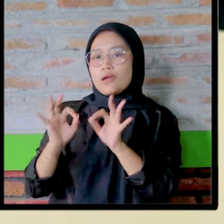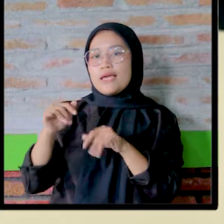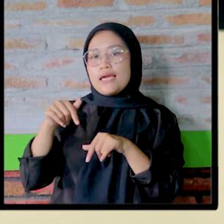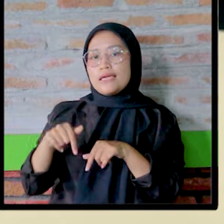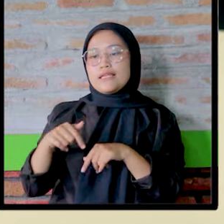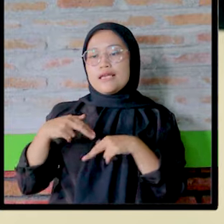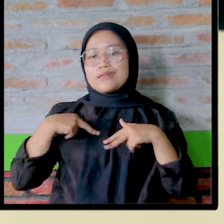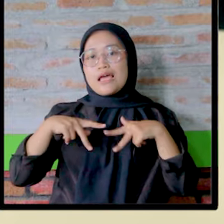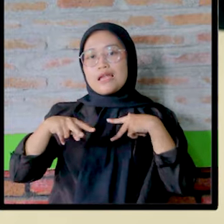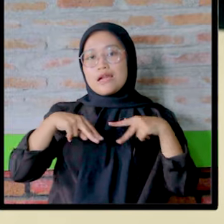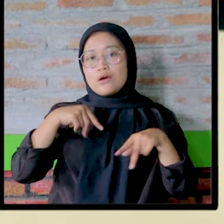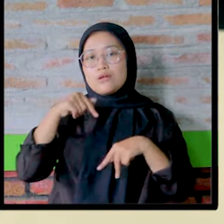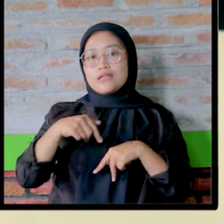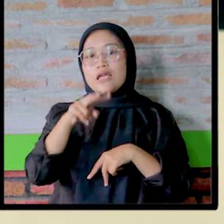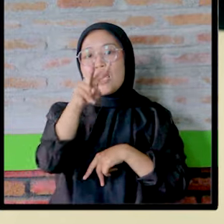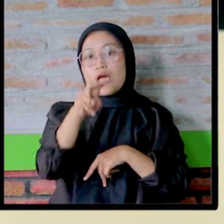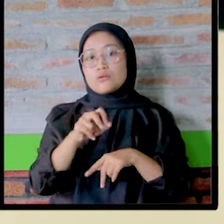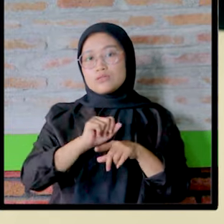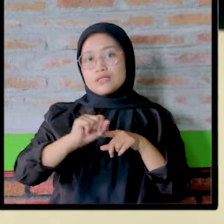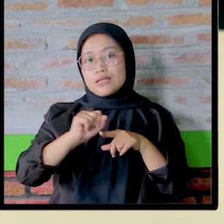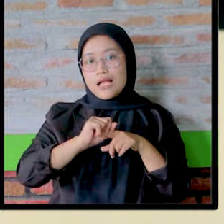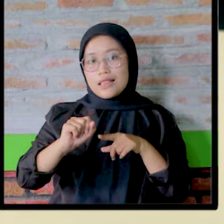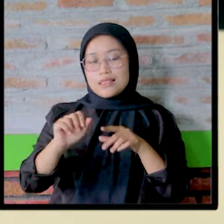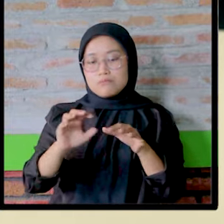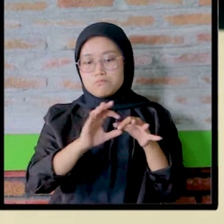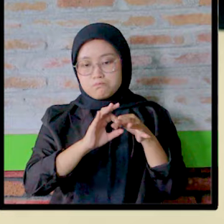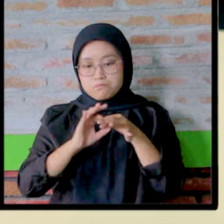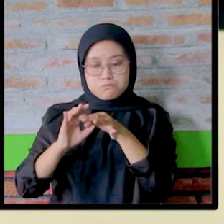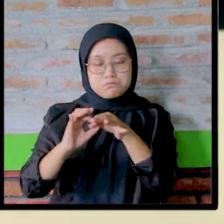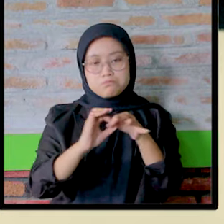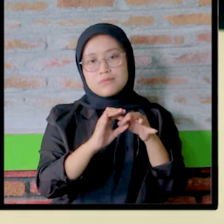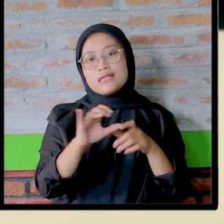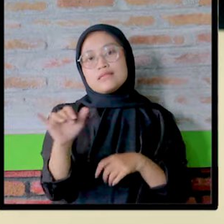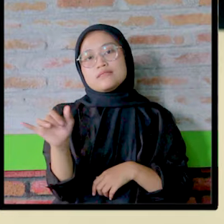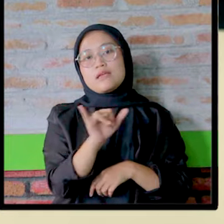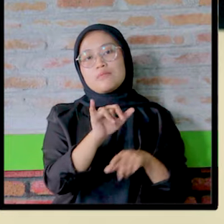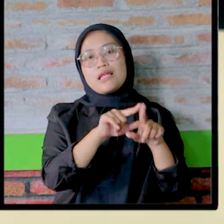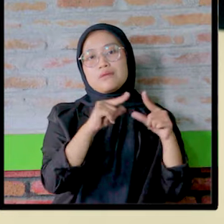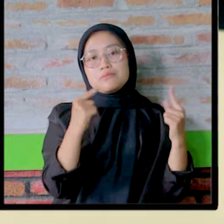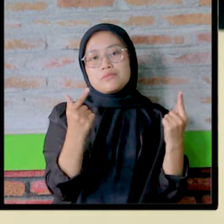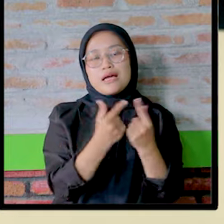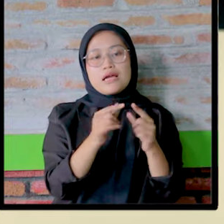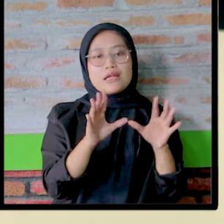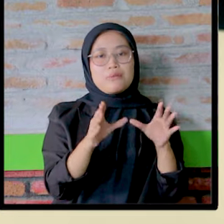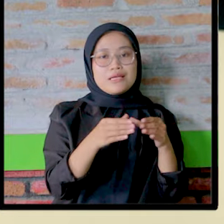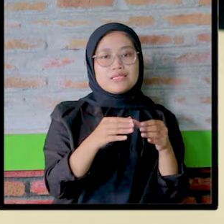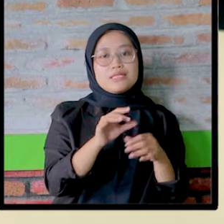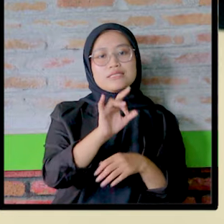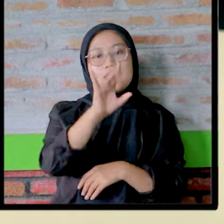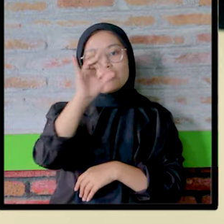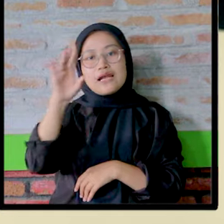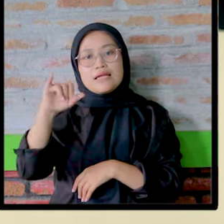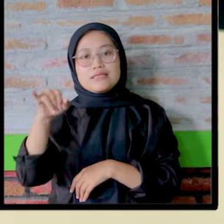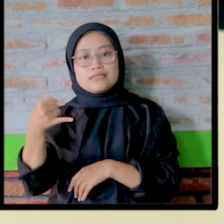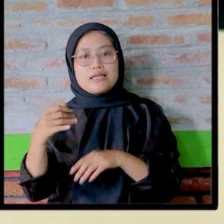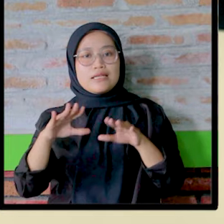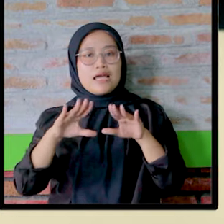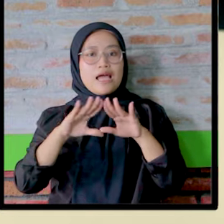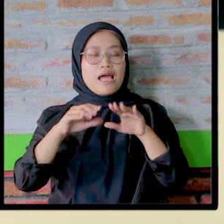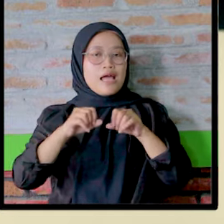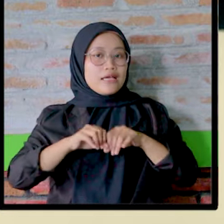relawan-relawan ini harus dilatih Sinergi dengan lembaga dan majelis yang lain Jadi Asia Jawa Tengah itu